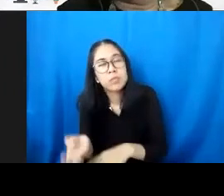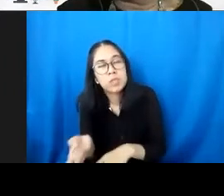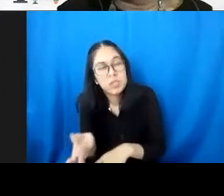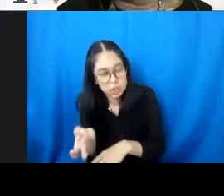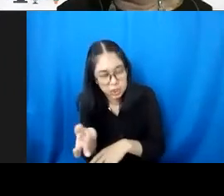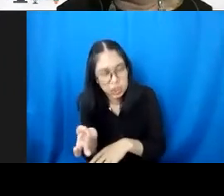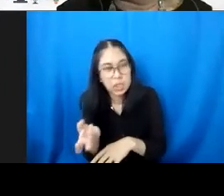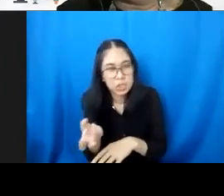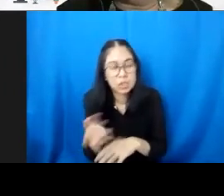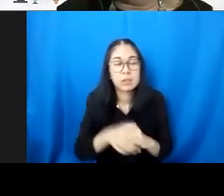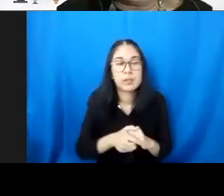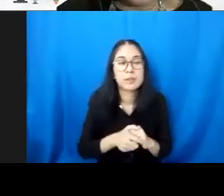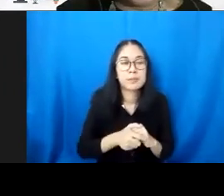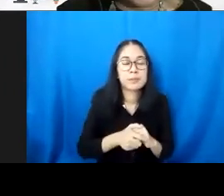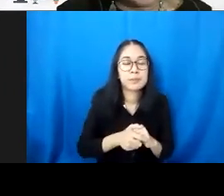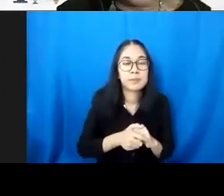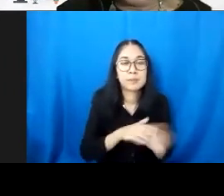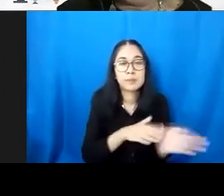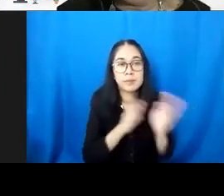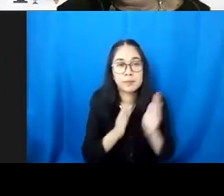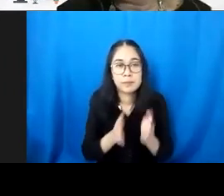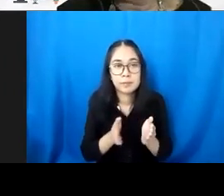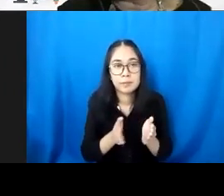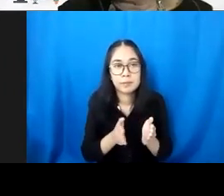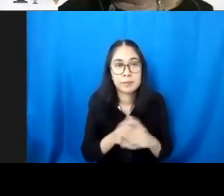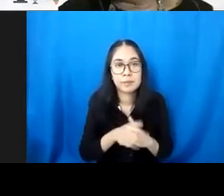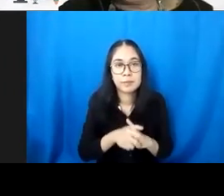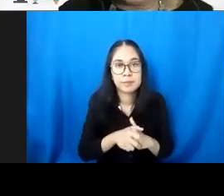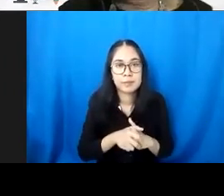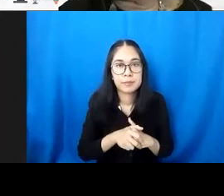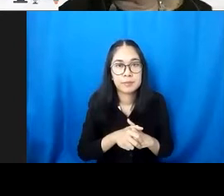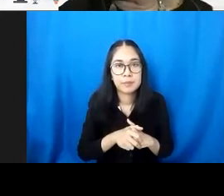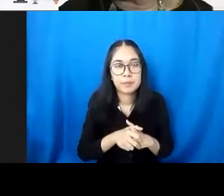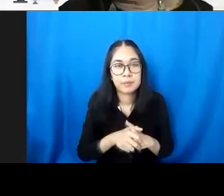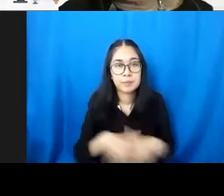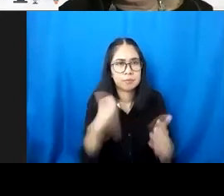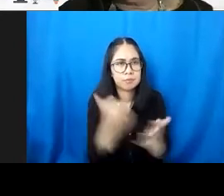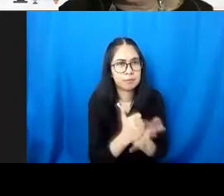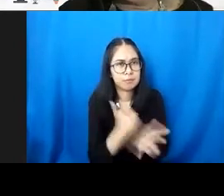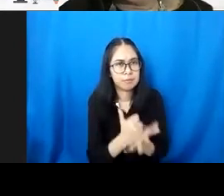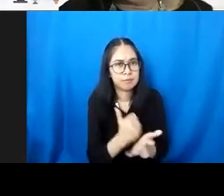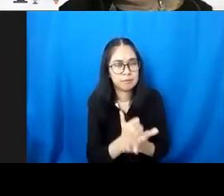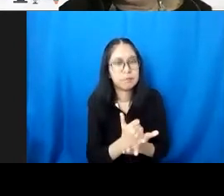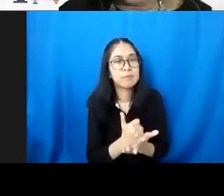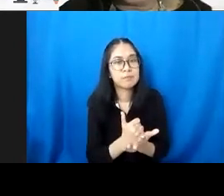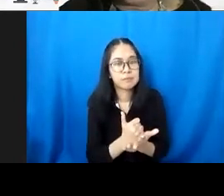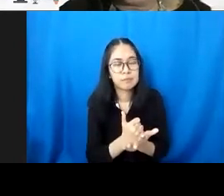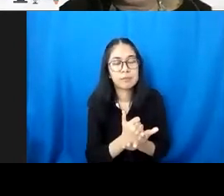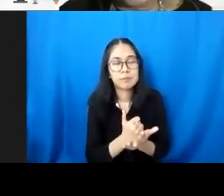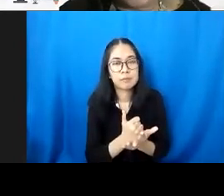Nah, kemudian yang slide nomor 15, ternyata dana yang